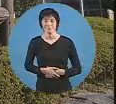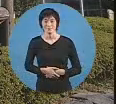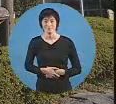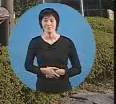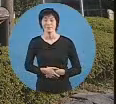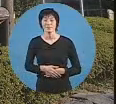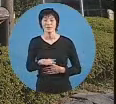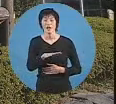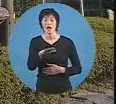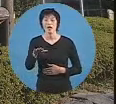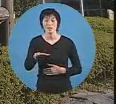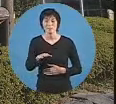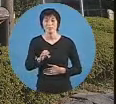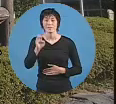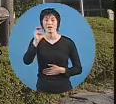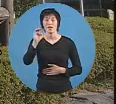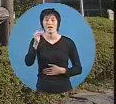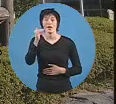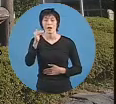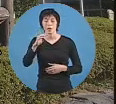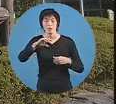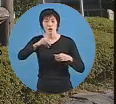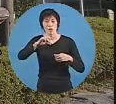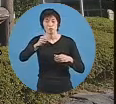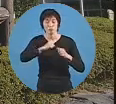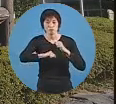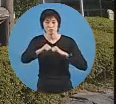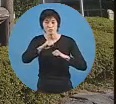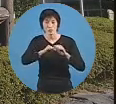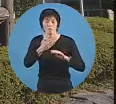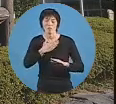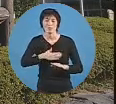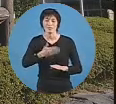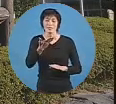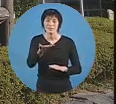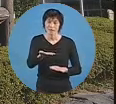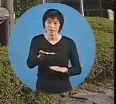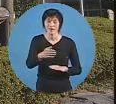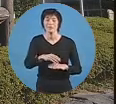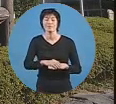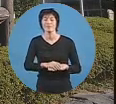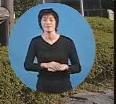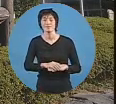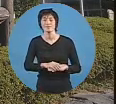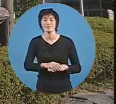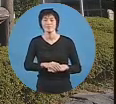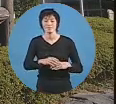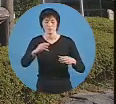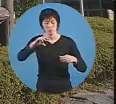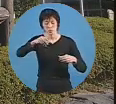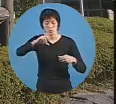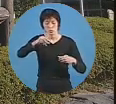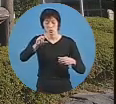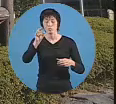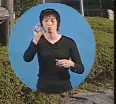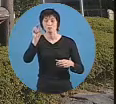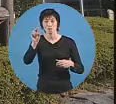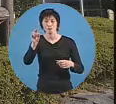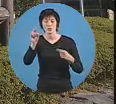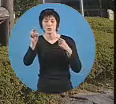皆さんはエコキャップ運動ってご存知ですか？エコキャップとはこのペットボトル